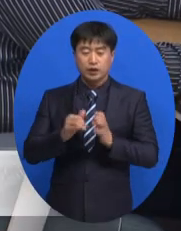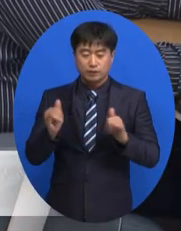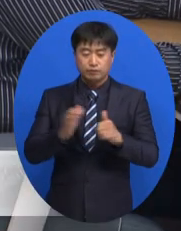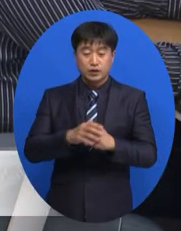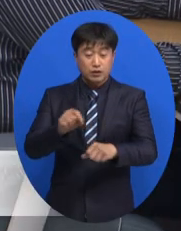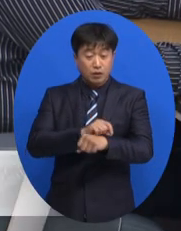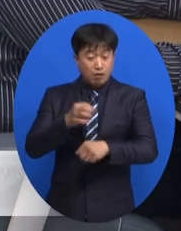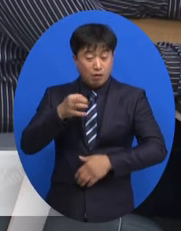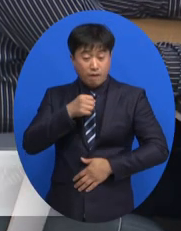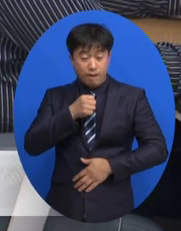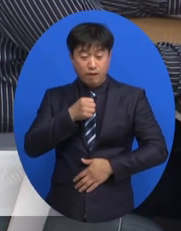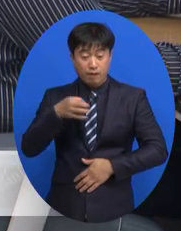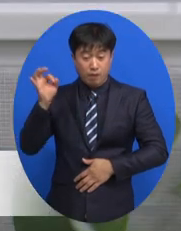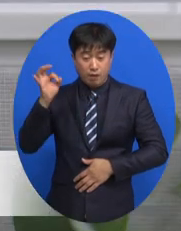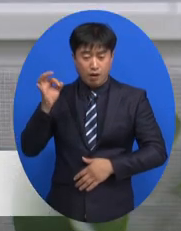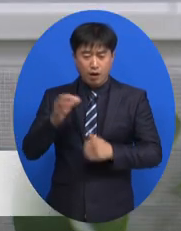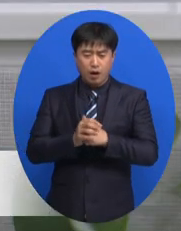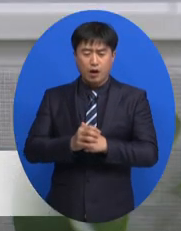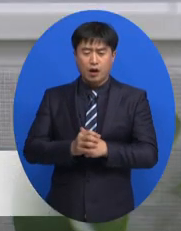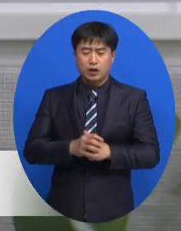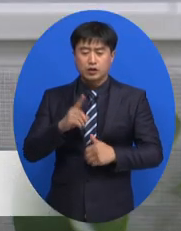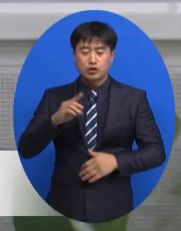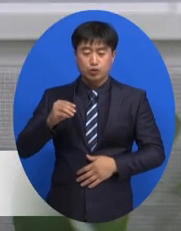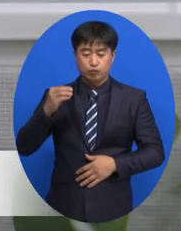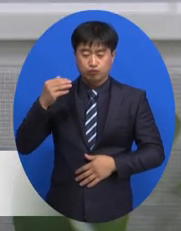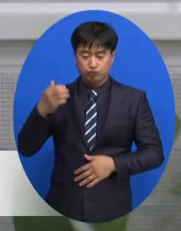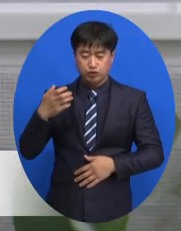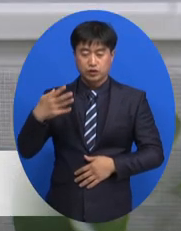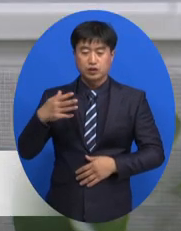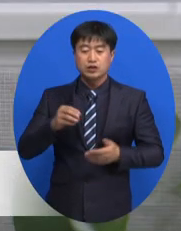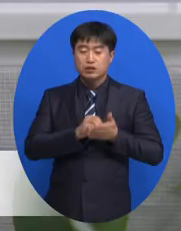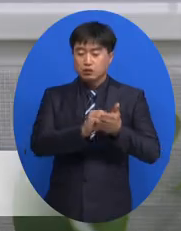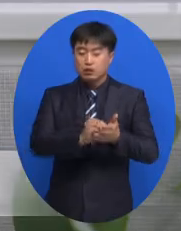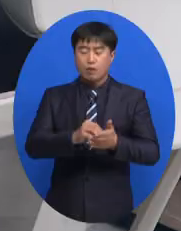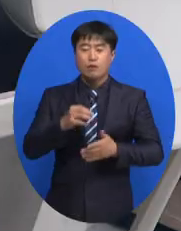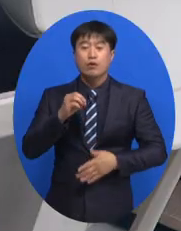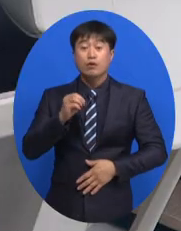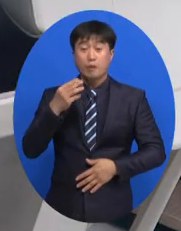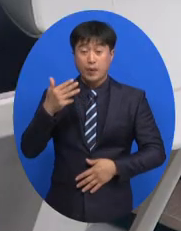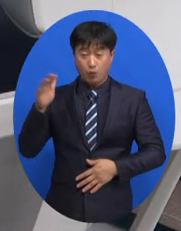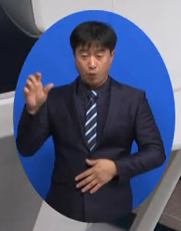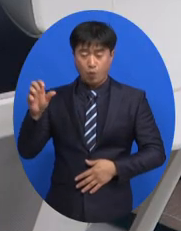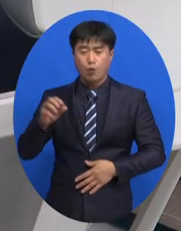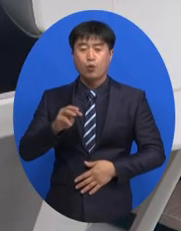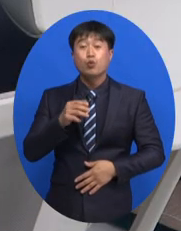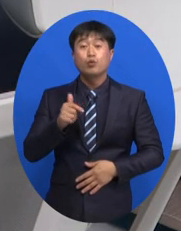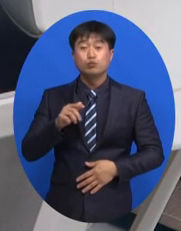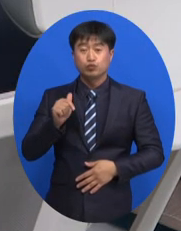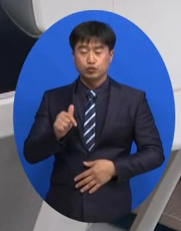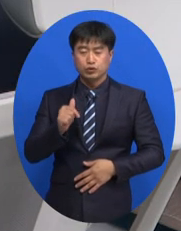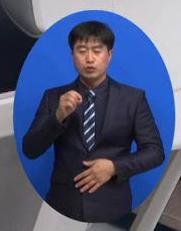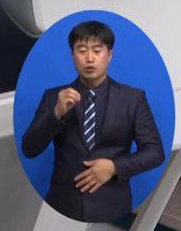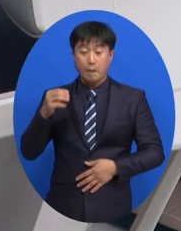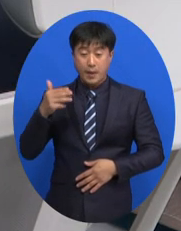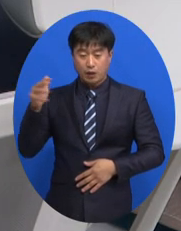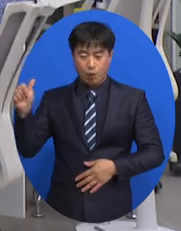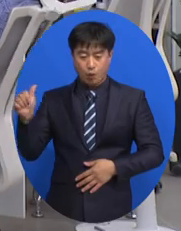특허 출원은 1.37건, 등록은 0.85건, 논문은 1.67편으로 나타났습니다.